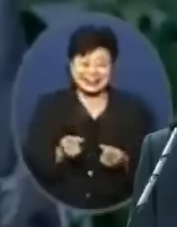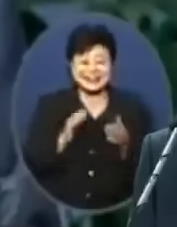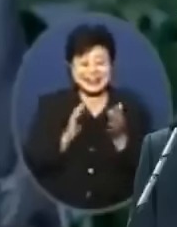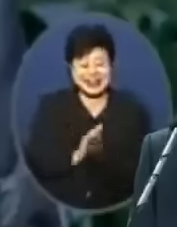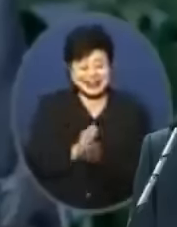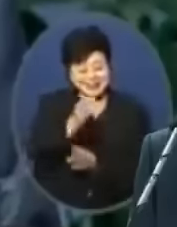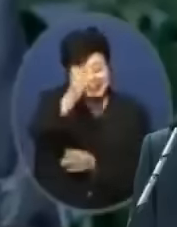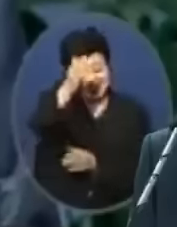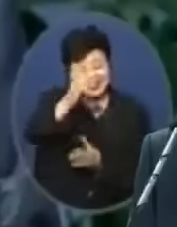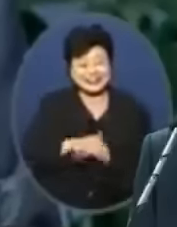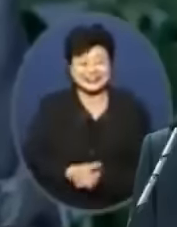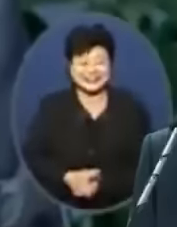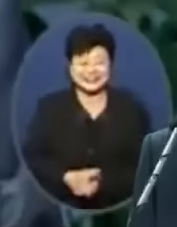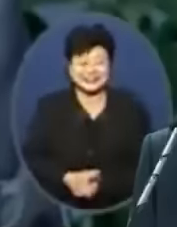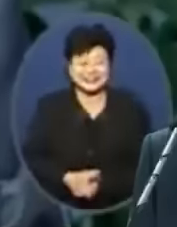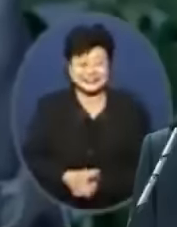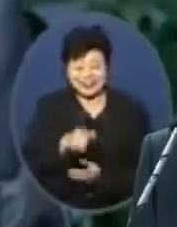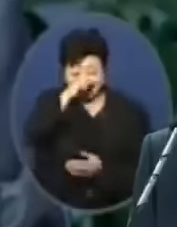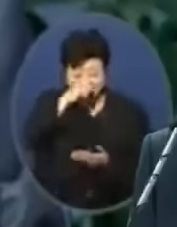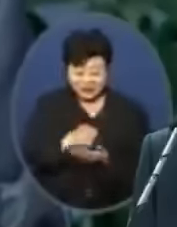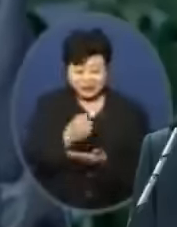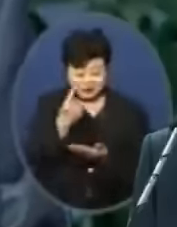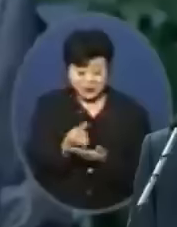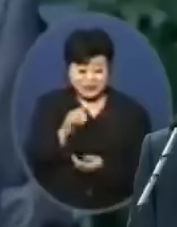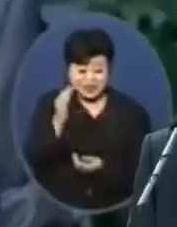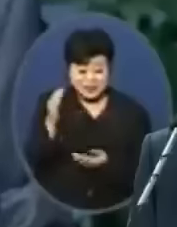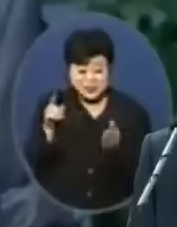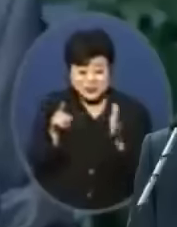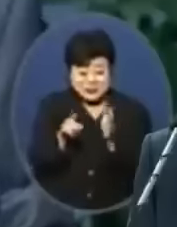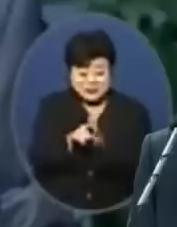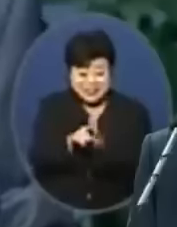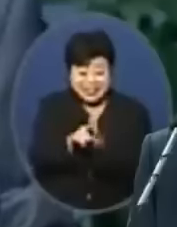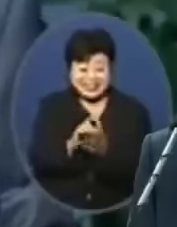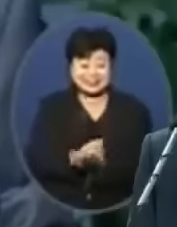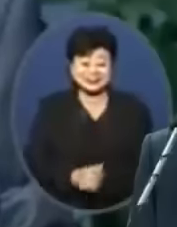할렐루야. 만사가 형통하게 될 것입니다.